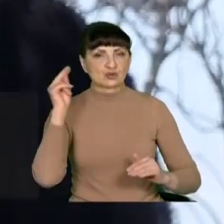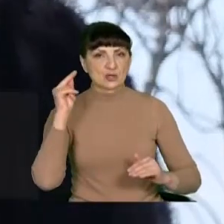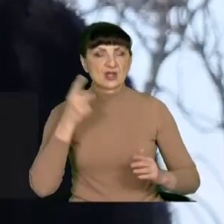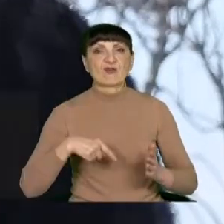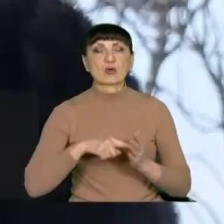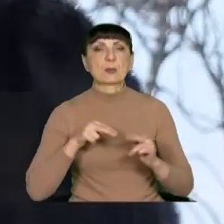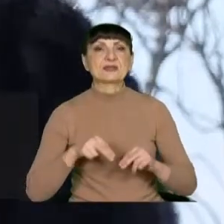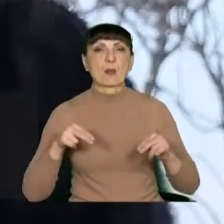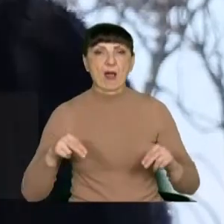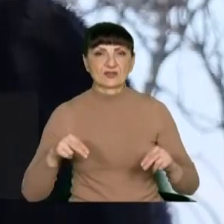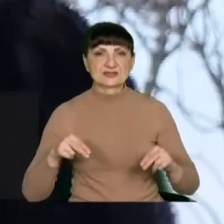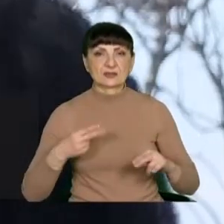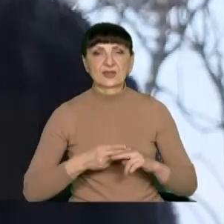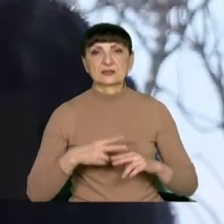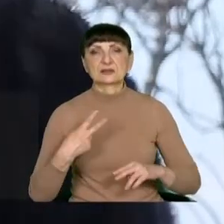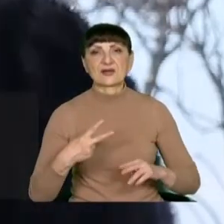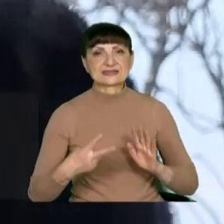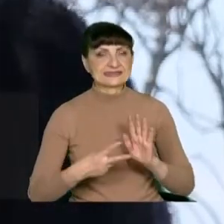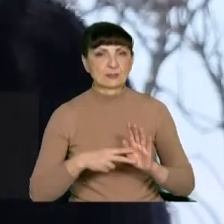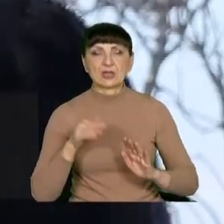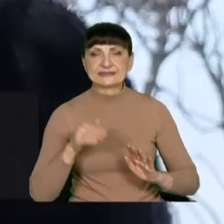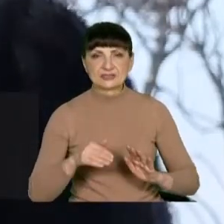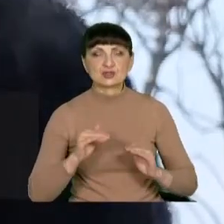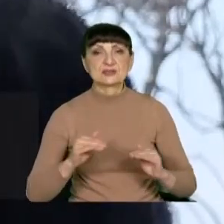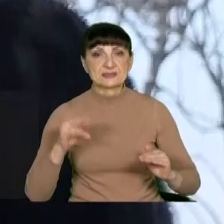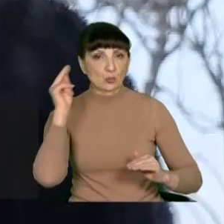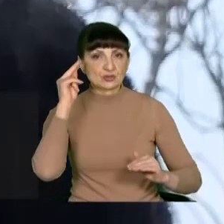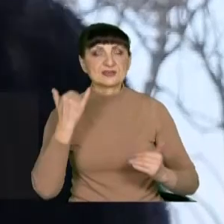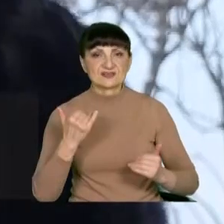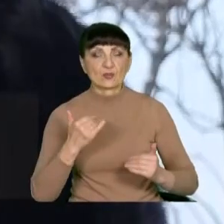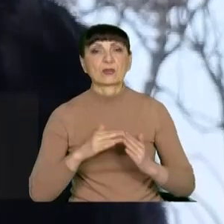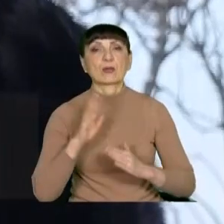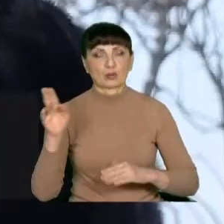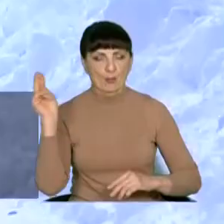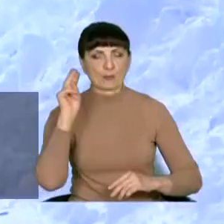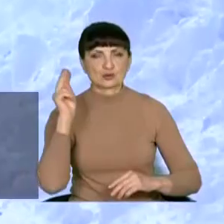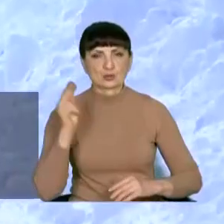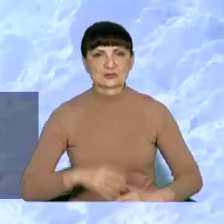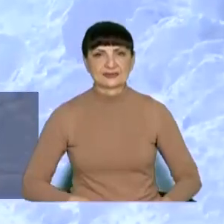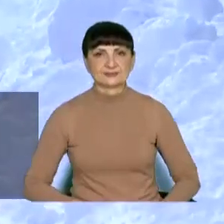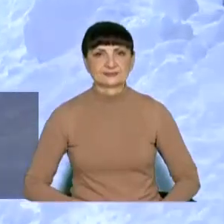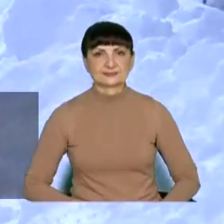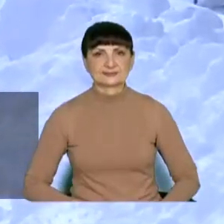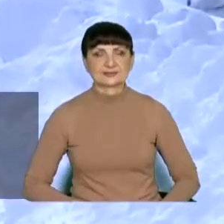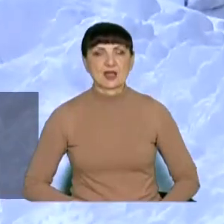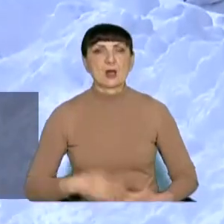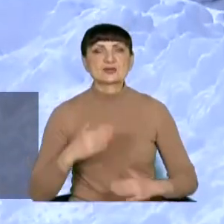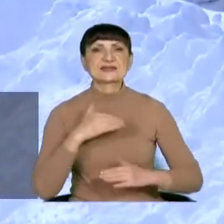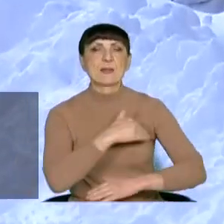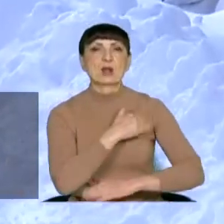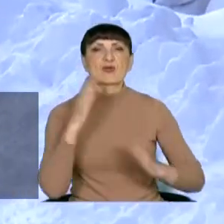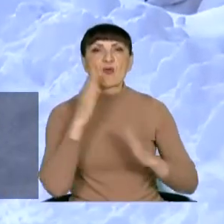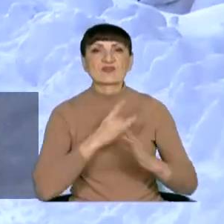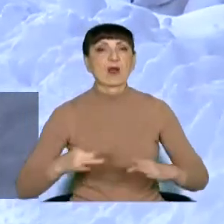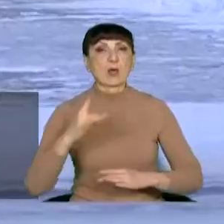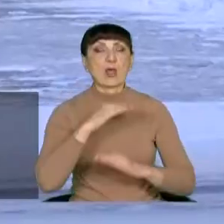городе Петропавловске это около 27 тысяч учащихся сегодня на дистанционном обучении. Ночью температура воздуха в некоторых